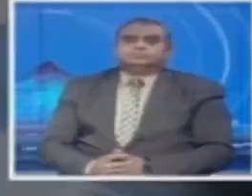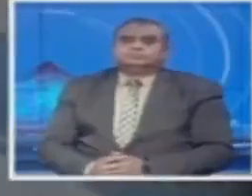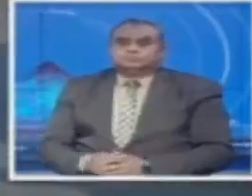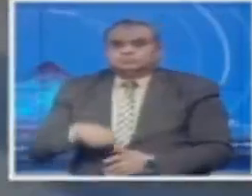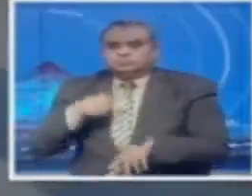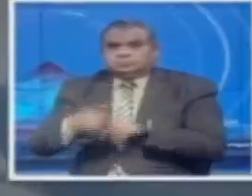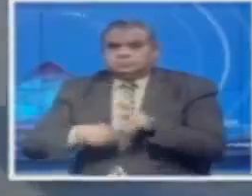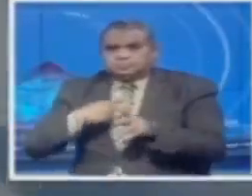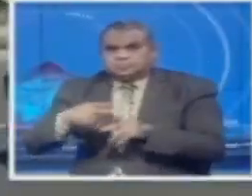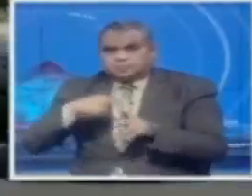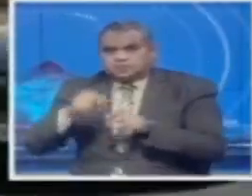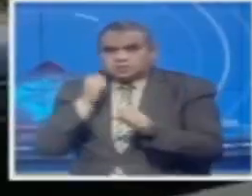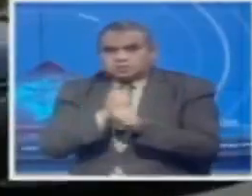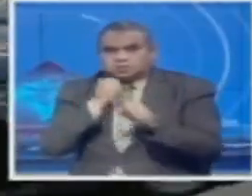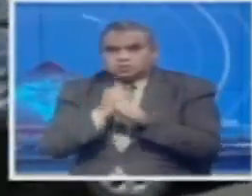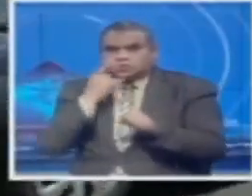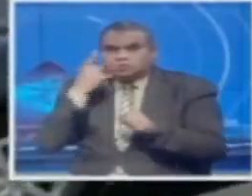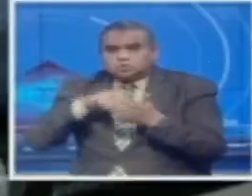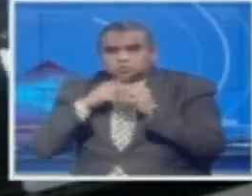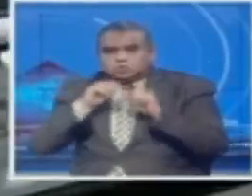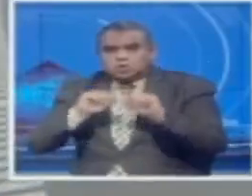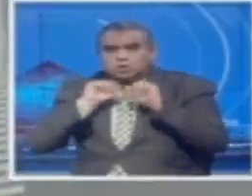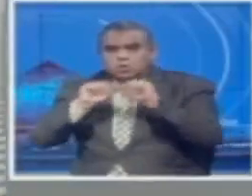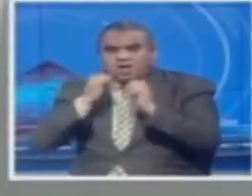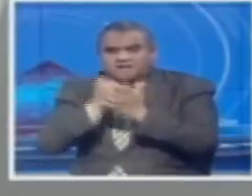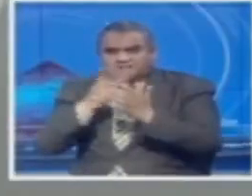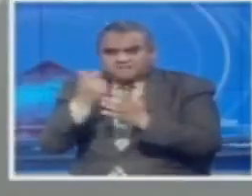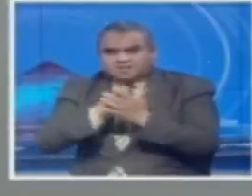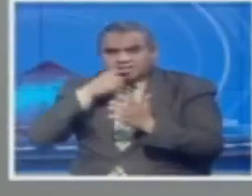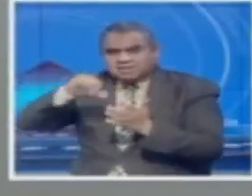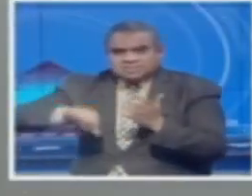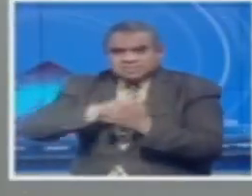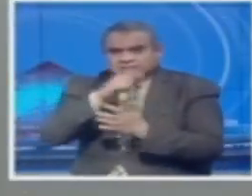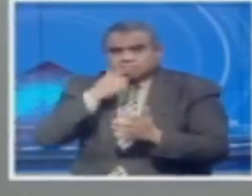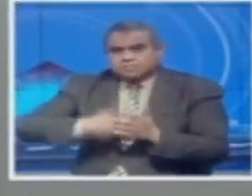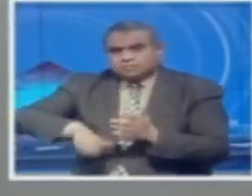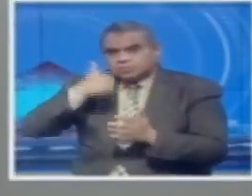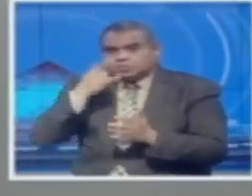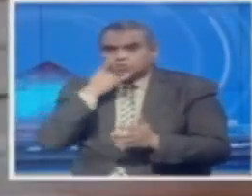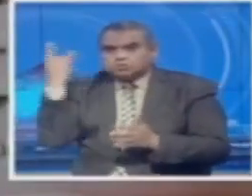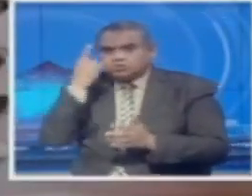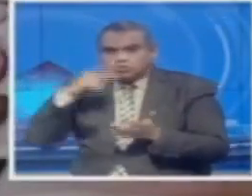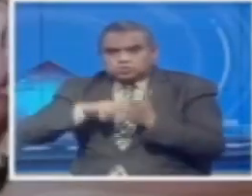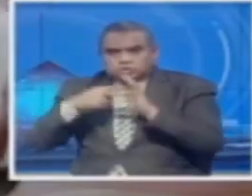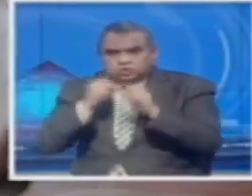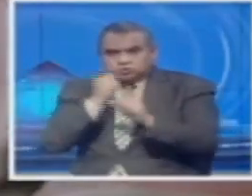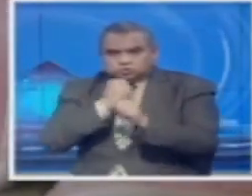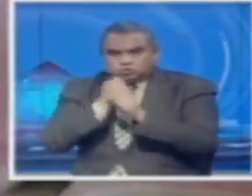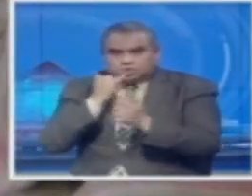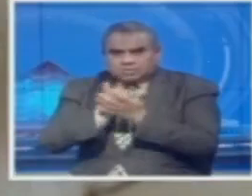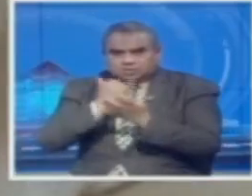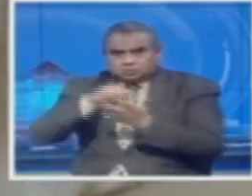في إطار مواصلة الجهود الأمنية للتصدي لكافة الجرائم التموينية، فقد أسفرت جهود الإدارة العامة لشرطة التموين